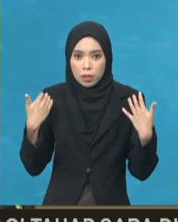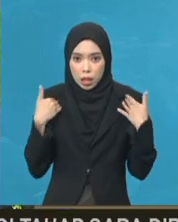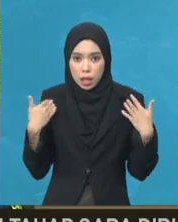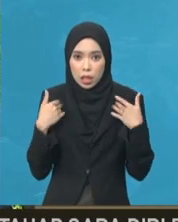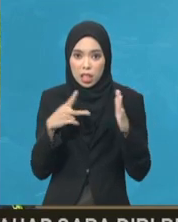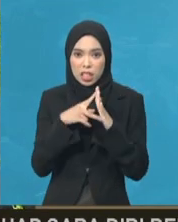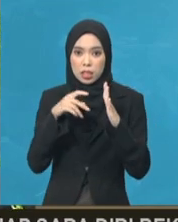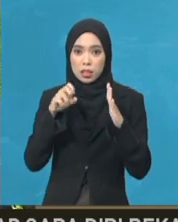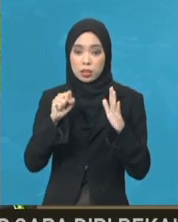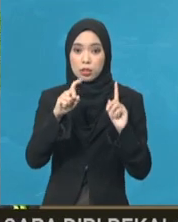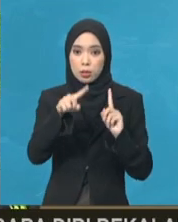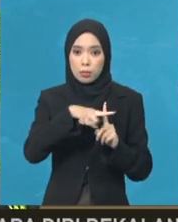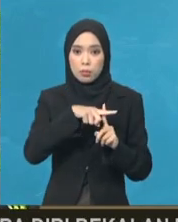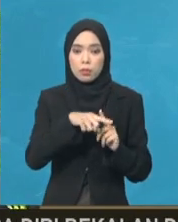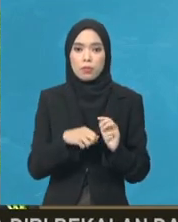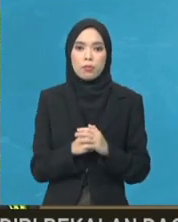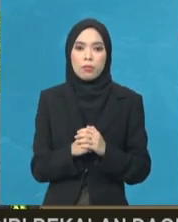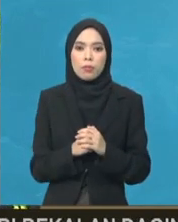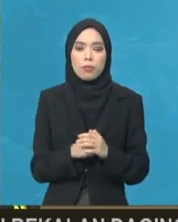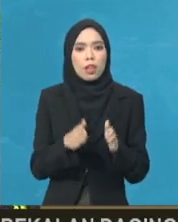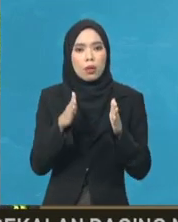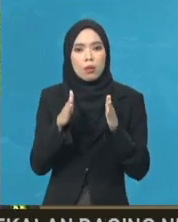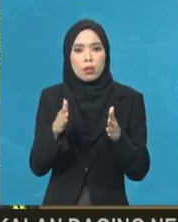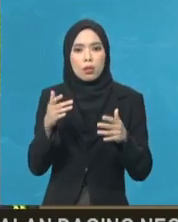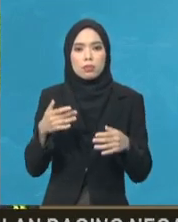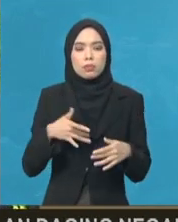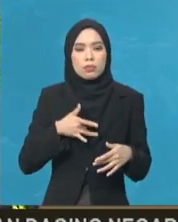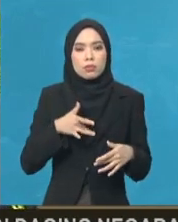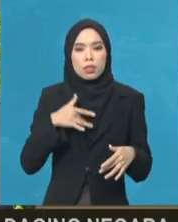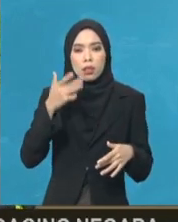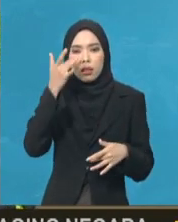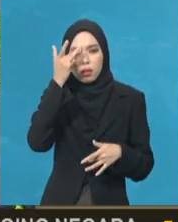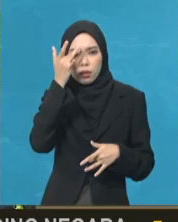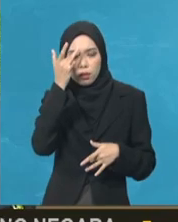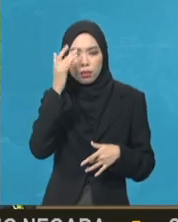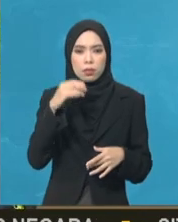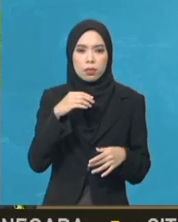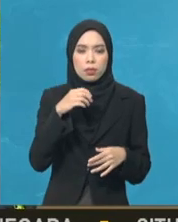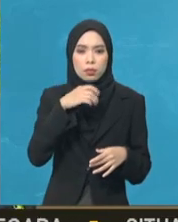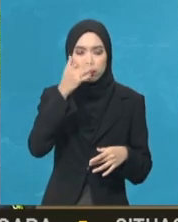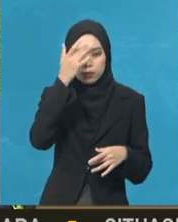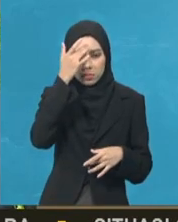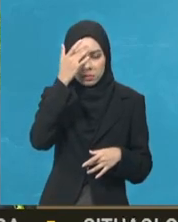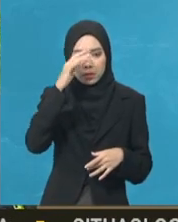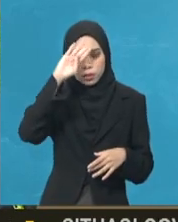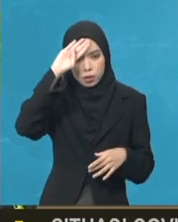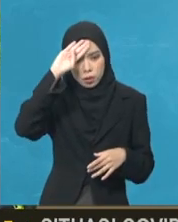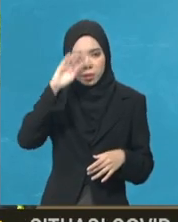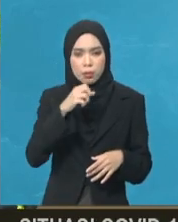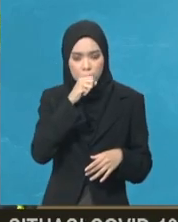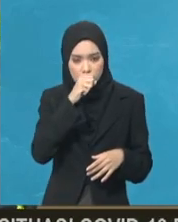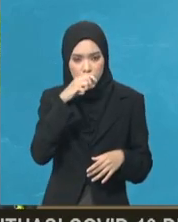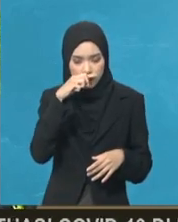dipesan mereka yang merasa kurang sehat seperti demam batuk selesma sesak nafas dan